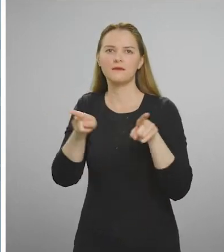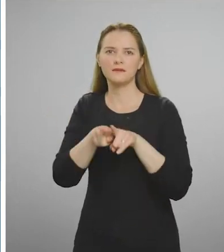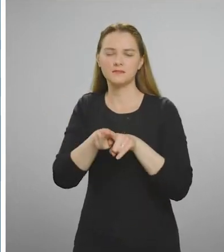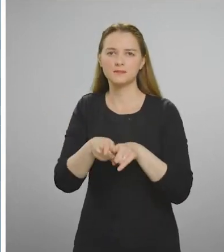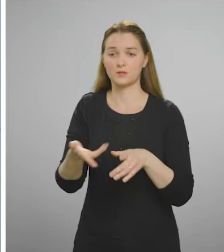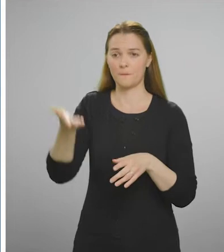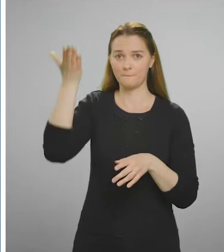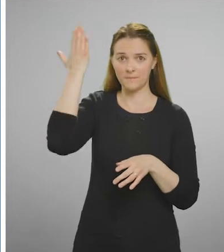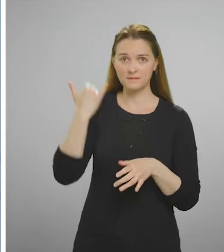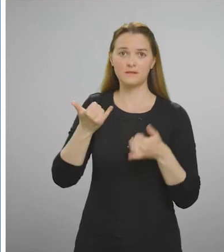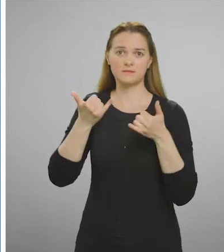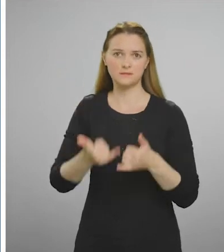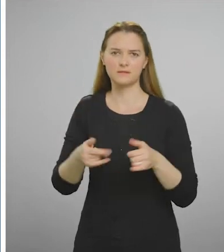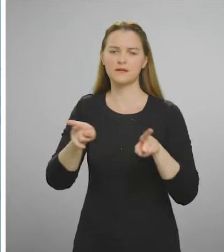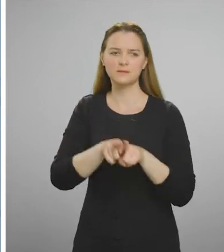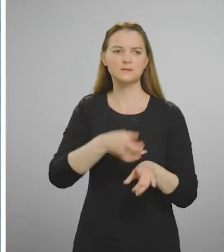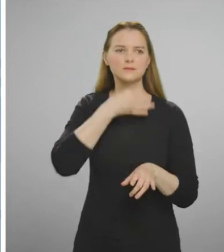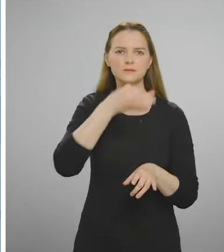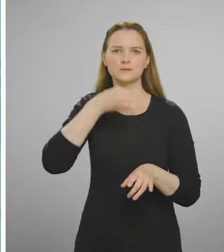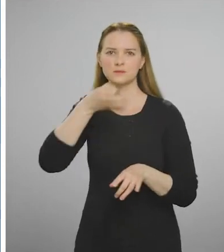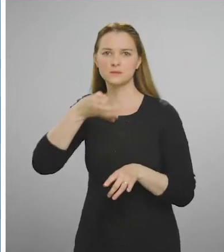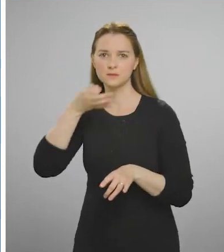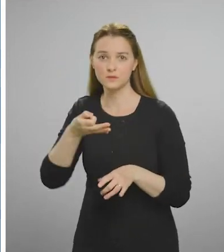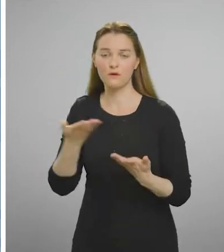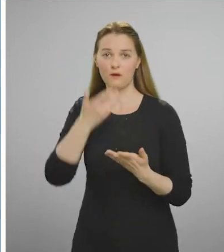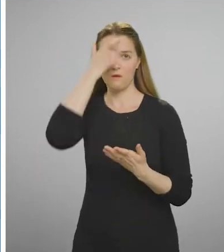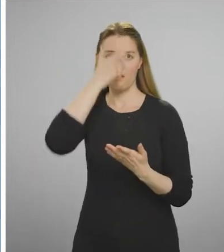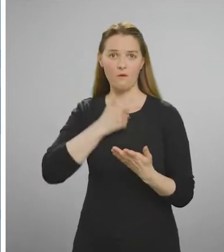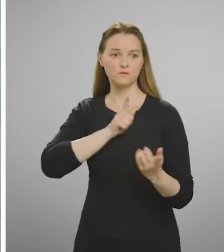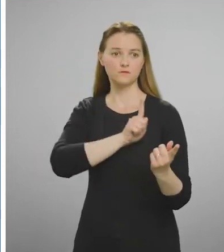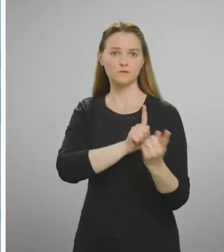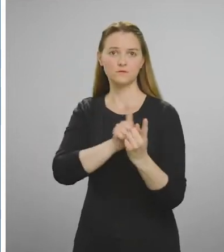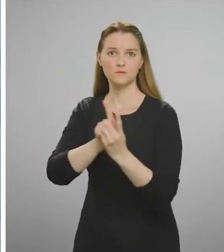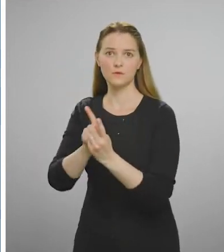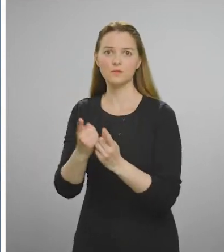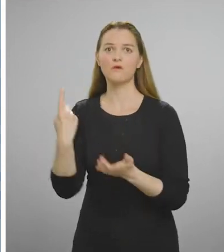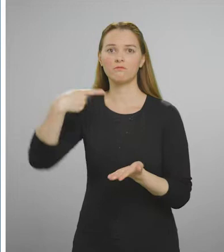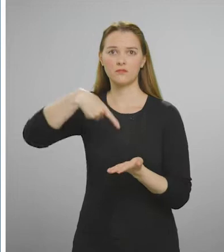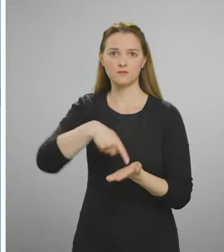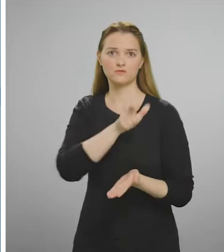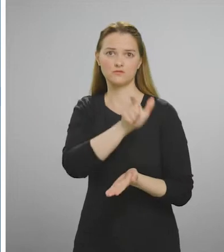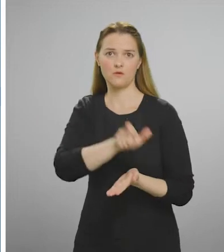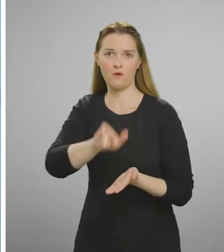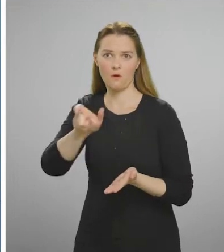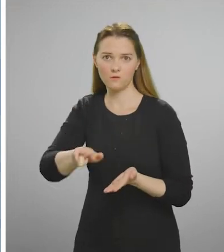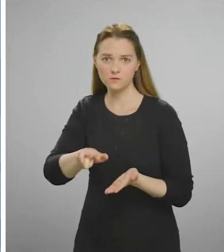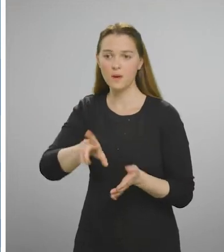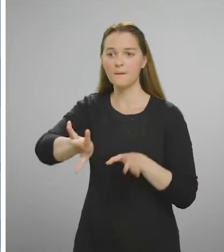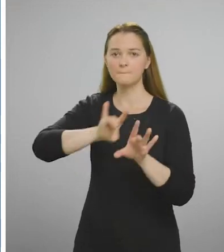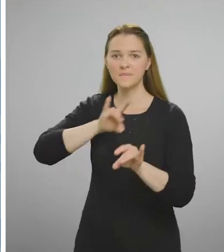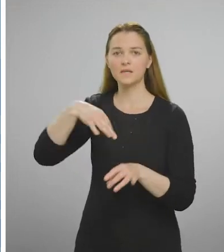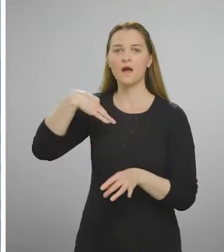kupovini knjiga postavili smo na način na koji smo to činili i prethodnih godina. Osobnim anketiranjem u kućanstvima